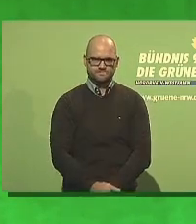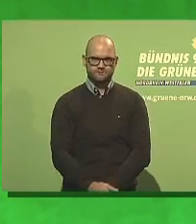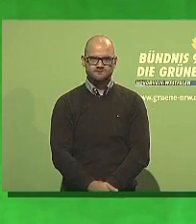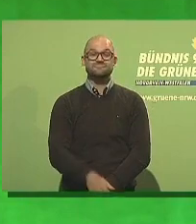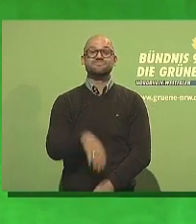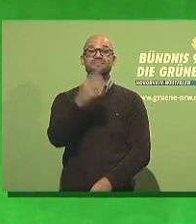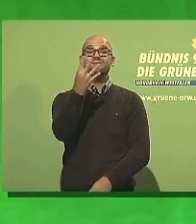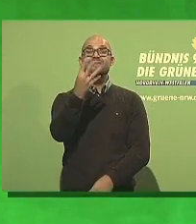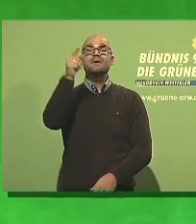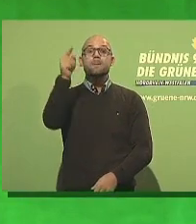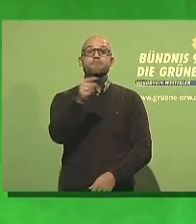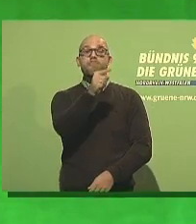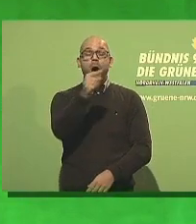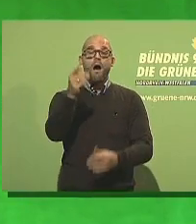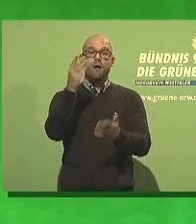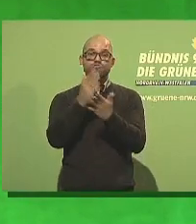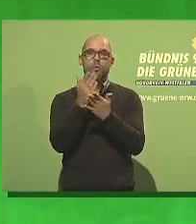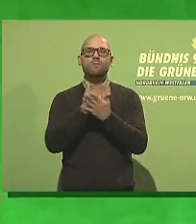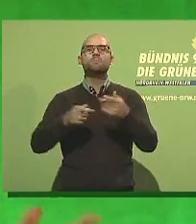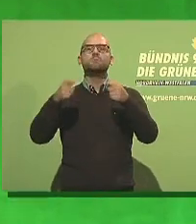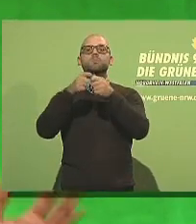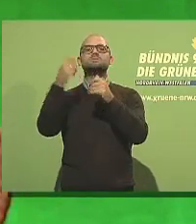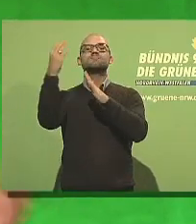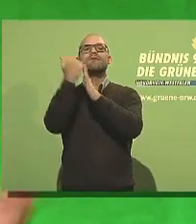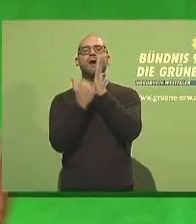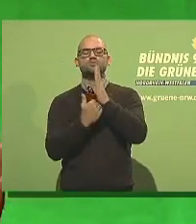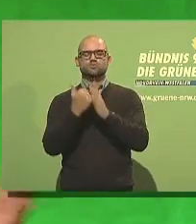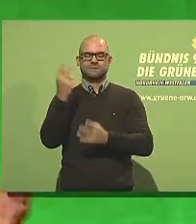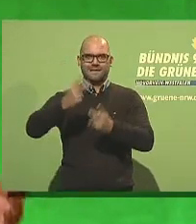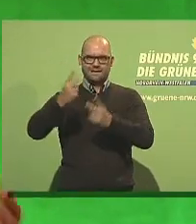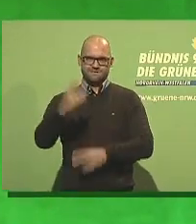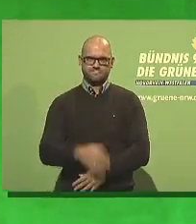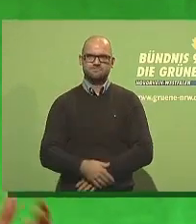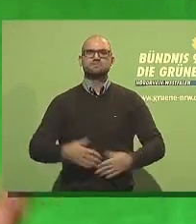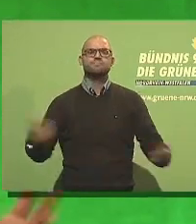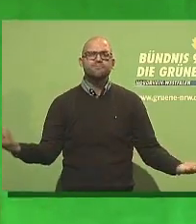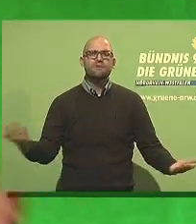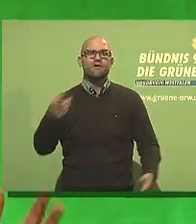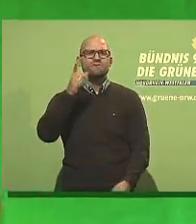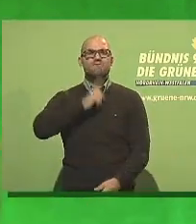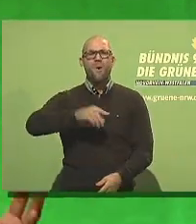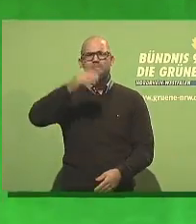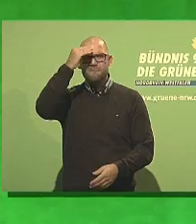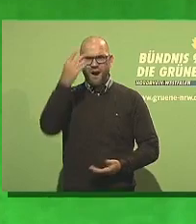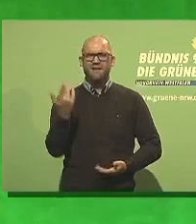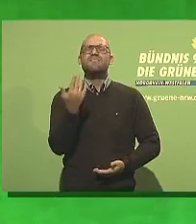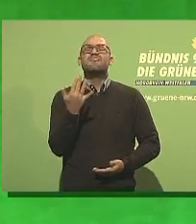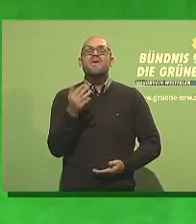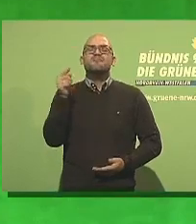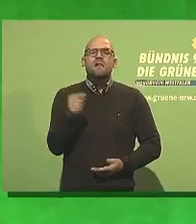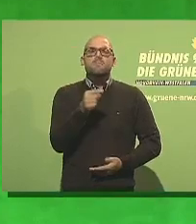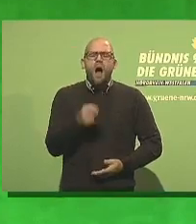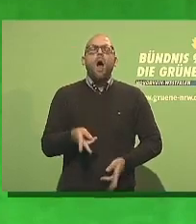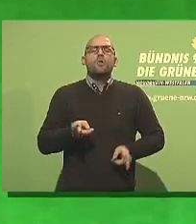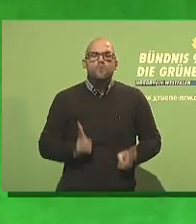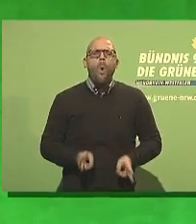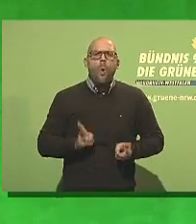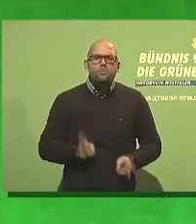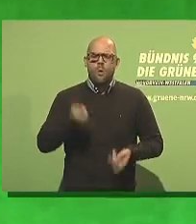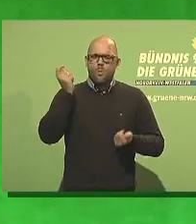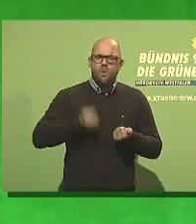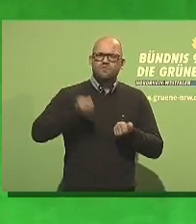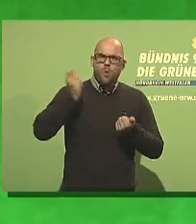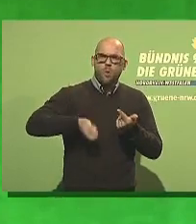vom Bundesverfassungsgericht. Frau Merkel, ich frage Sie, wie viele Urteile brauchen Sie denn noch? Schluss mit